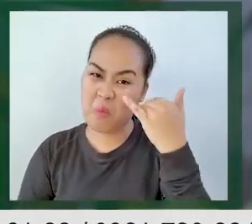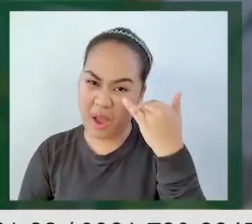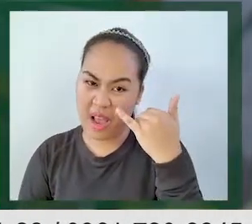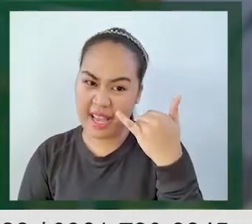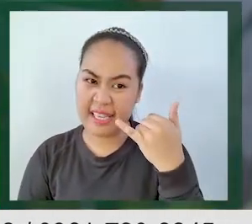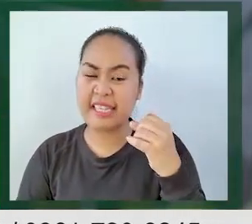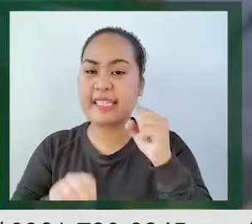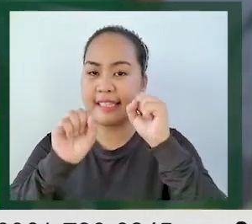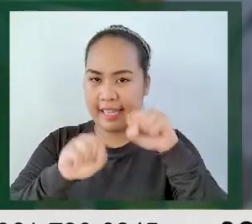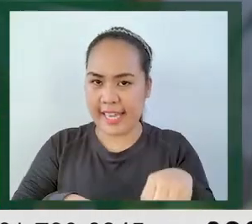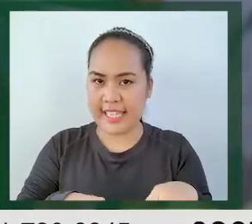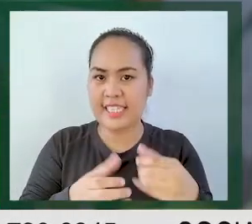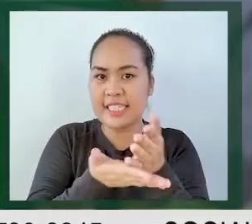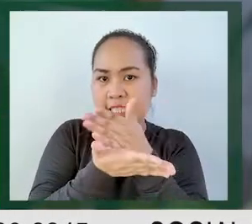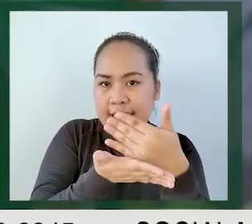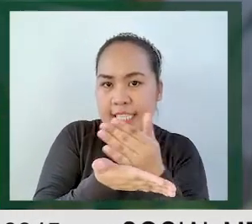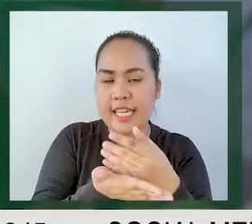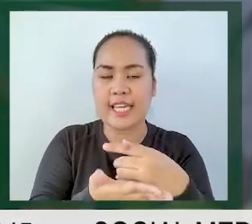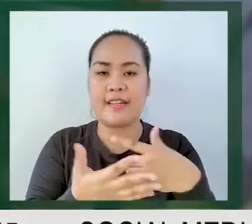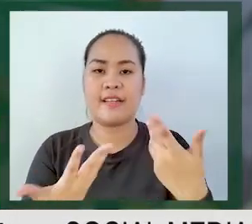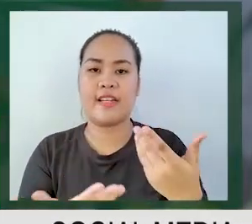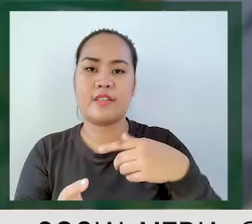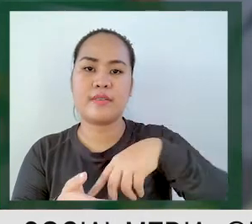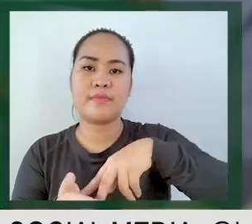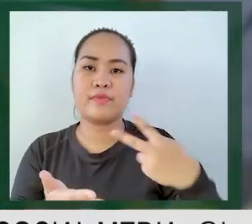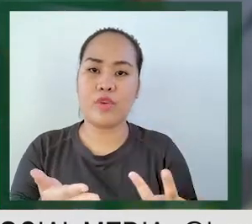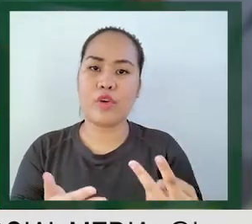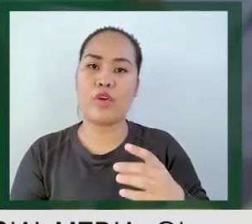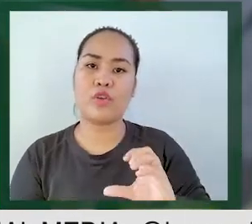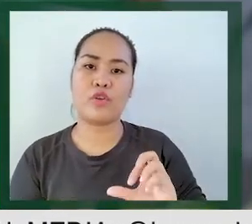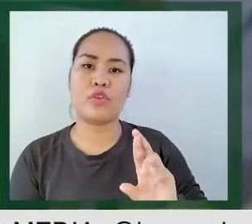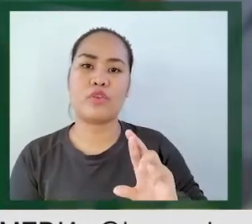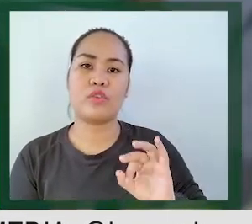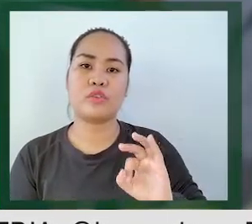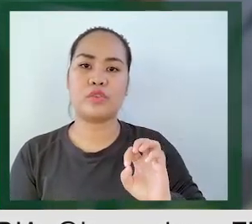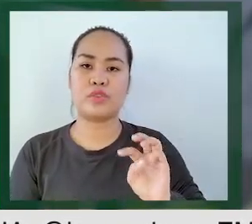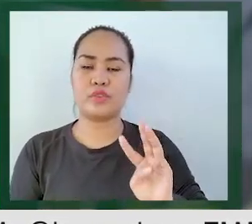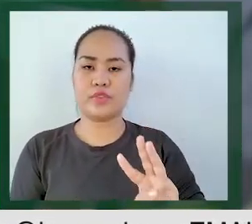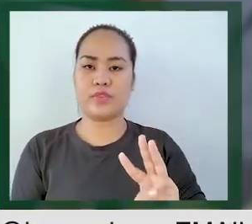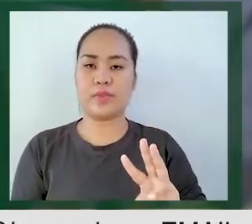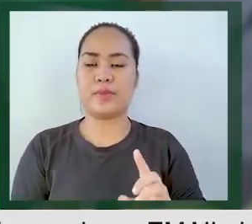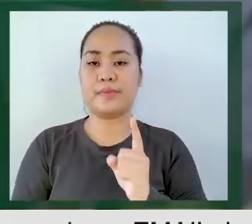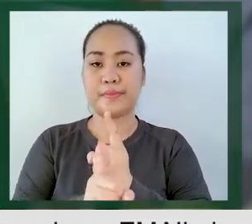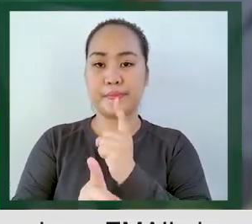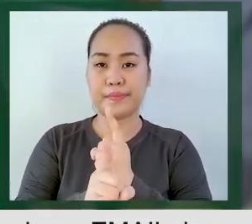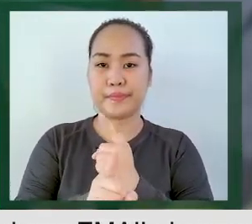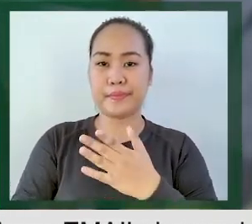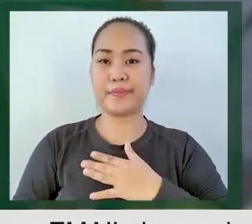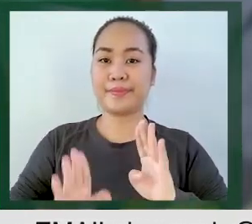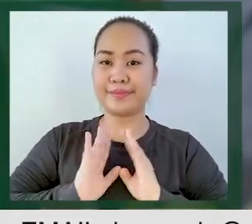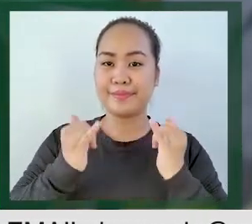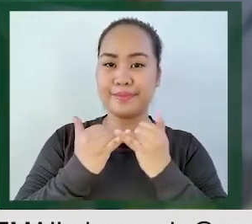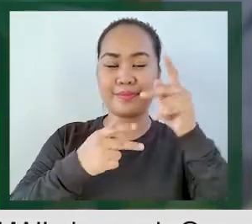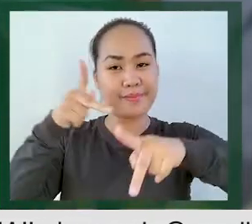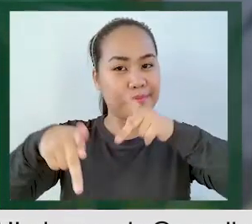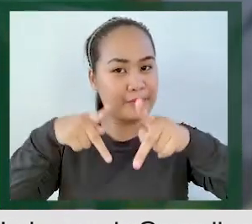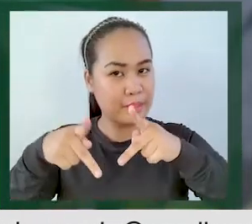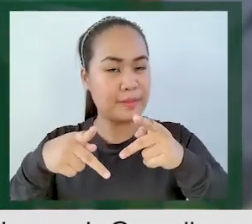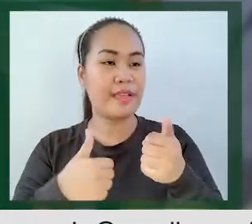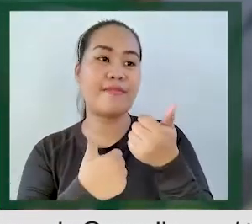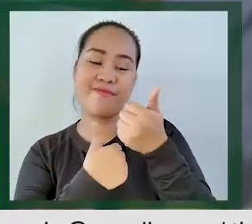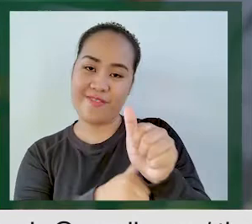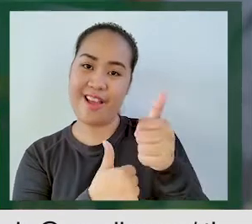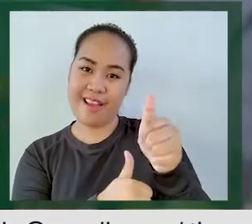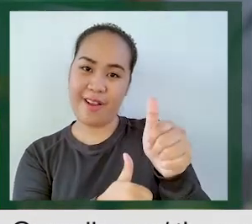nagiging contributor pa kayo ng mga lumalabag sa curfew. So sa akin lamang po mga kabarangay, no, let's follow the curfew,